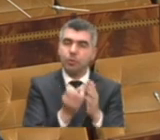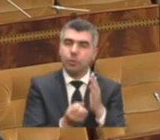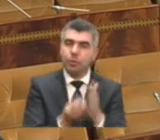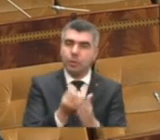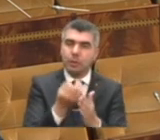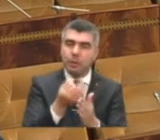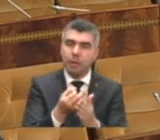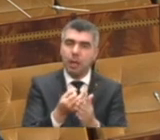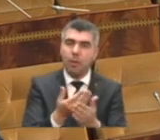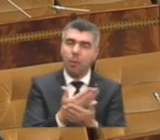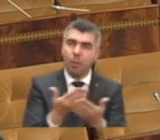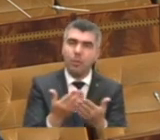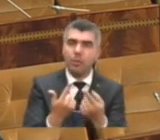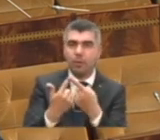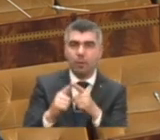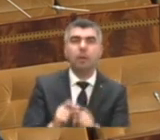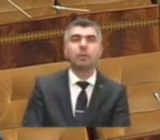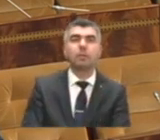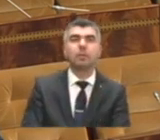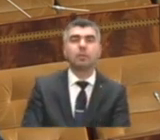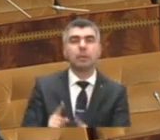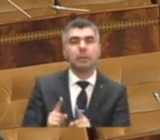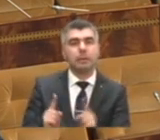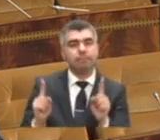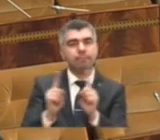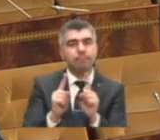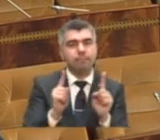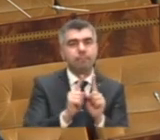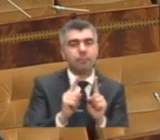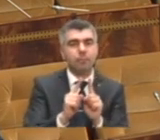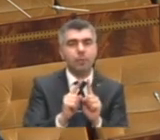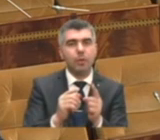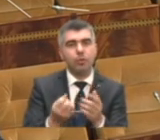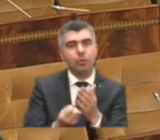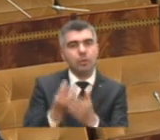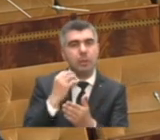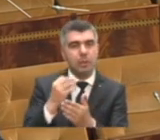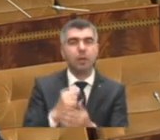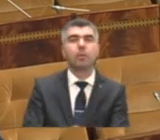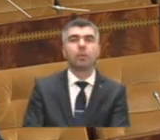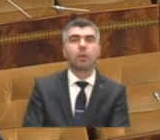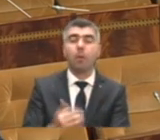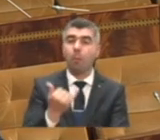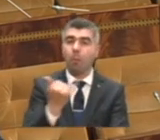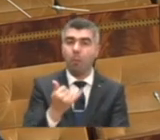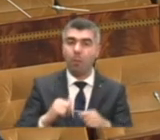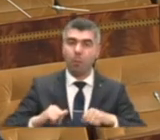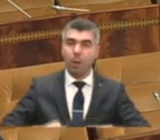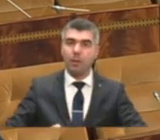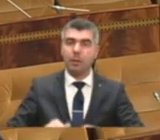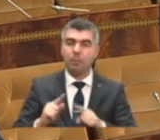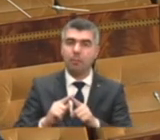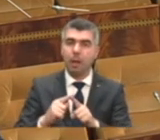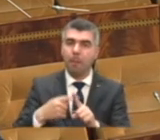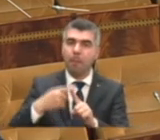بالمتطلبات والمستلزمات الخاصة لاستقبال المستفيدين الموسم القادم. ما يهمنا السيد الوزير هو تسجيل تطور